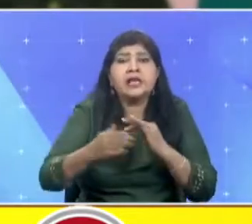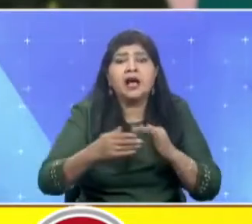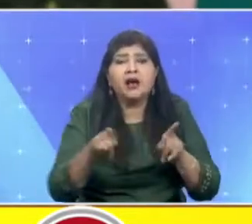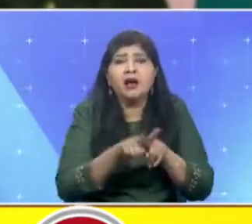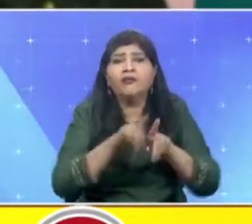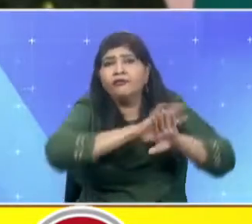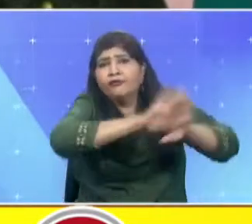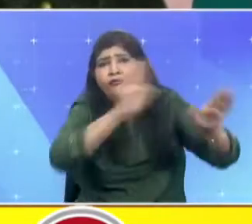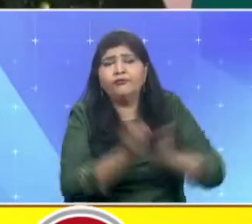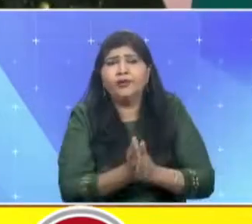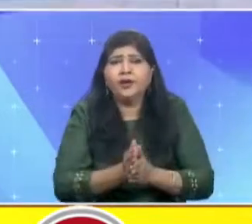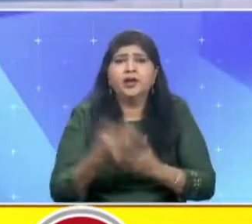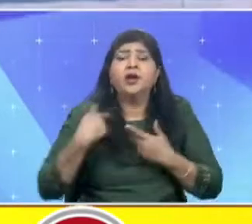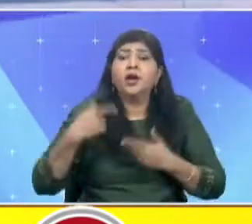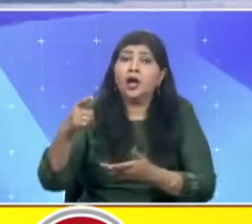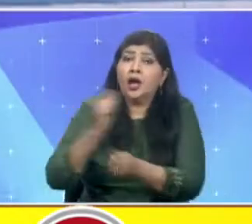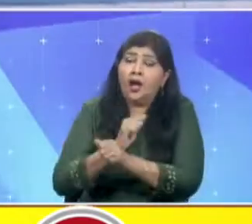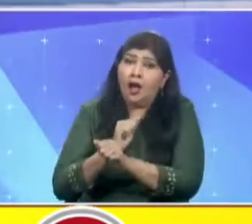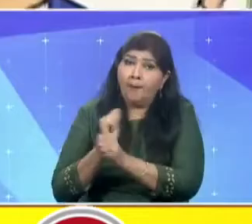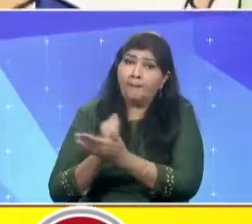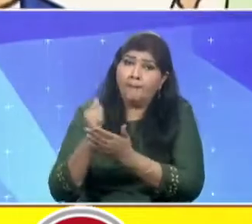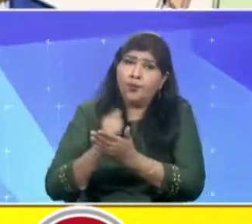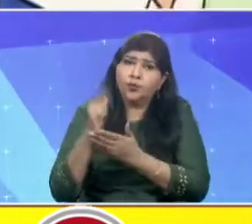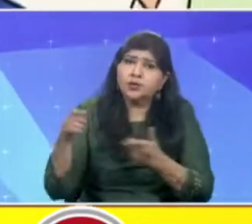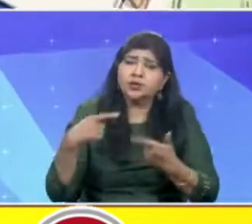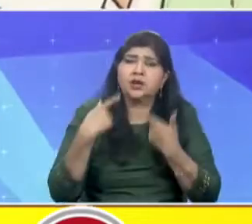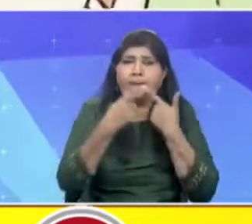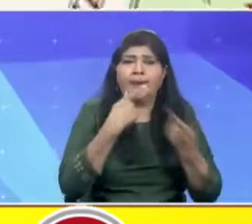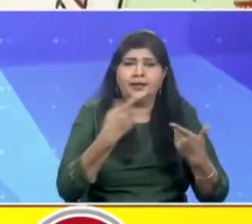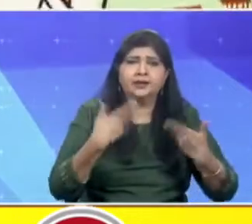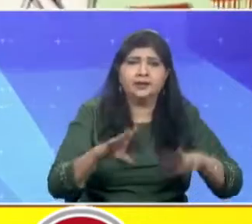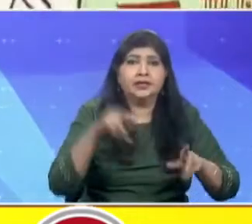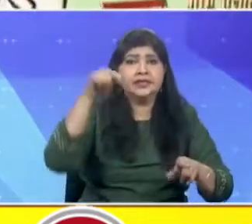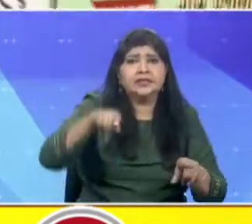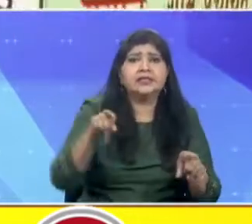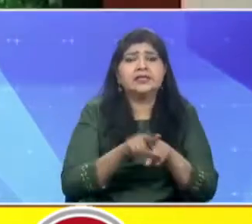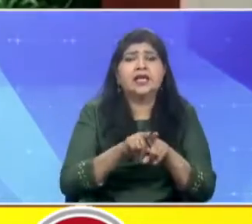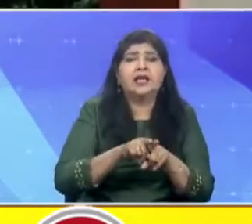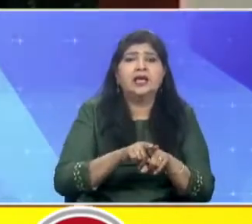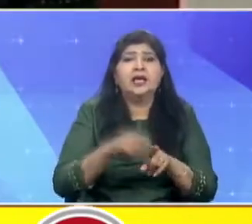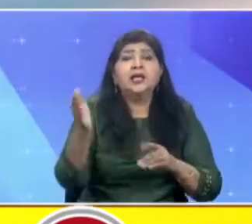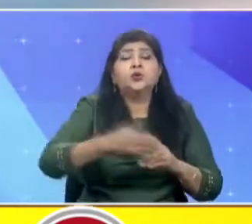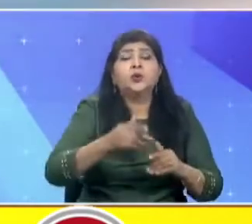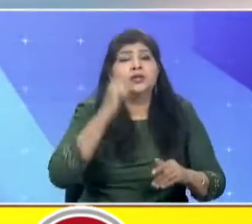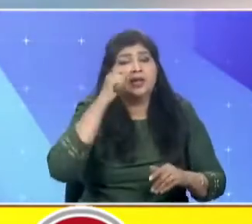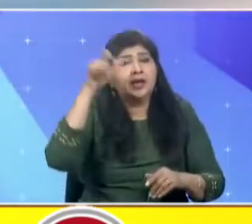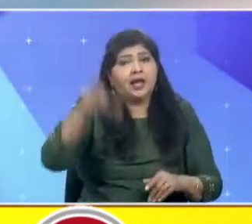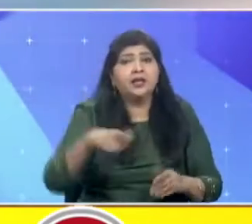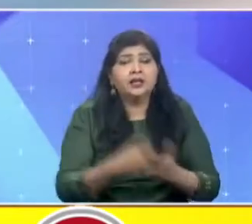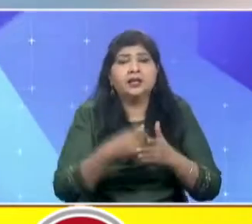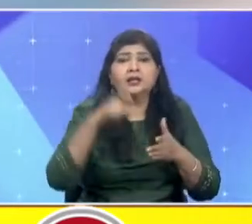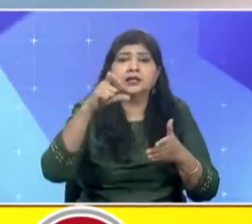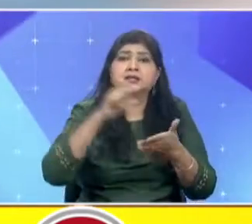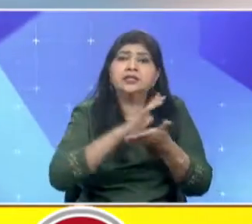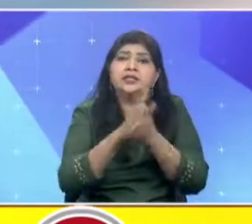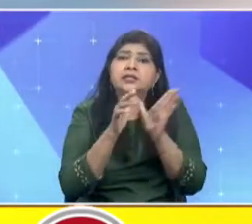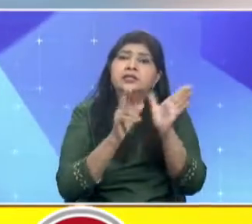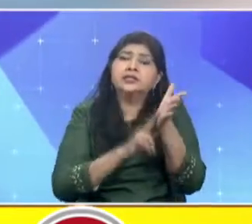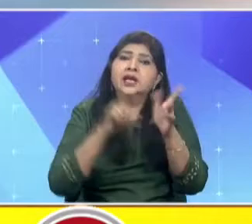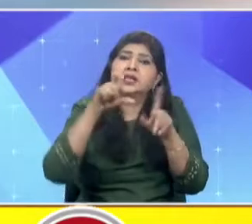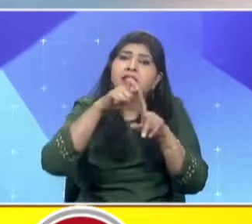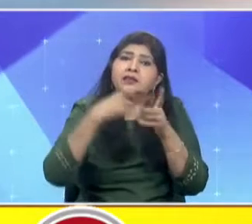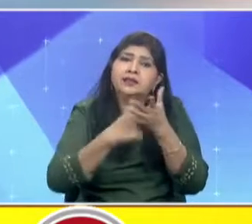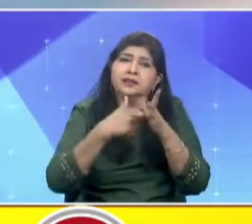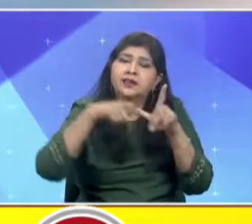के आग्रहियों के प्रयासों को जरूर बताते हैं। ऐसे ही एक स्वच्छाग्रही हैं चंद्रकिशोर पाटिल